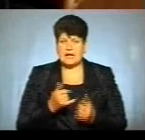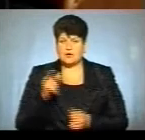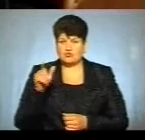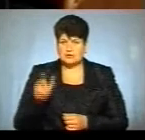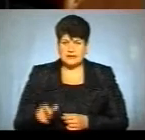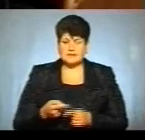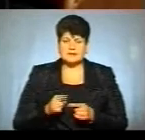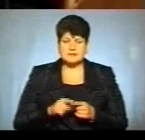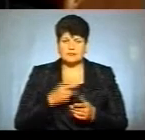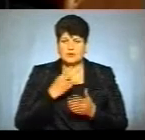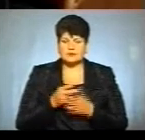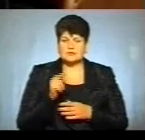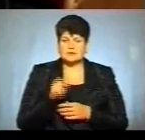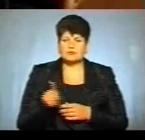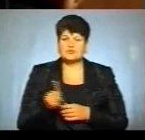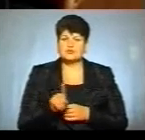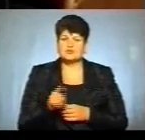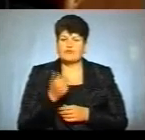це проявляється у тому, що він